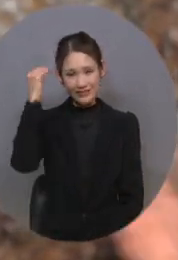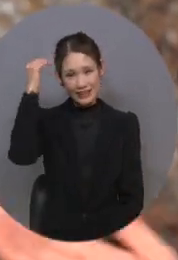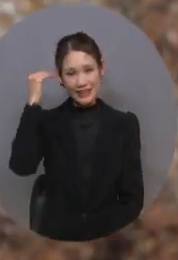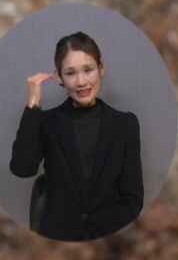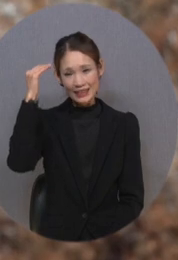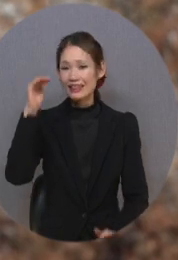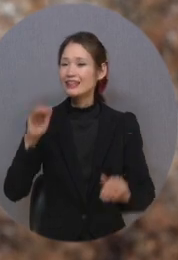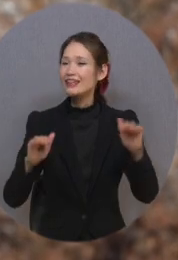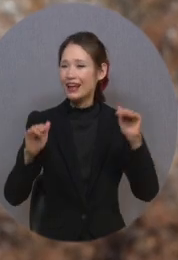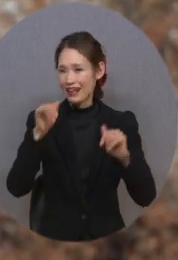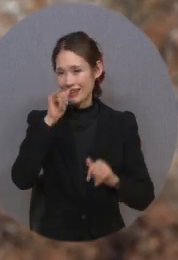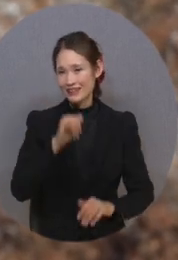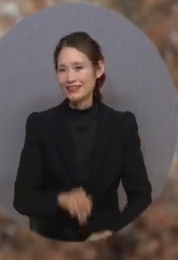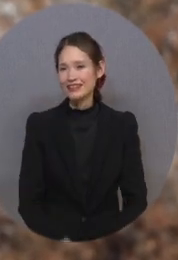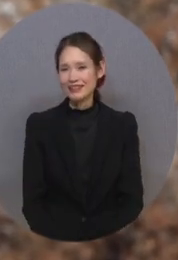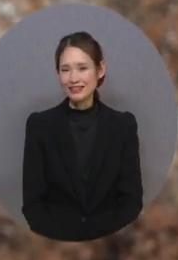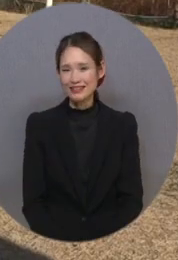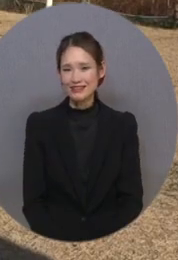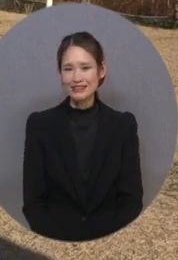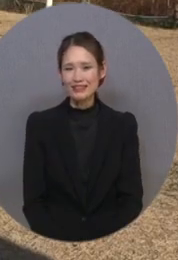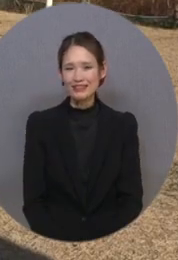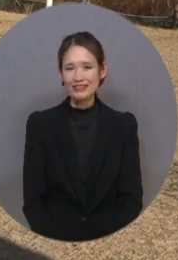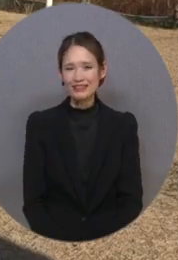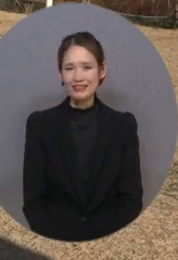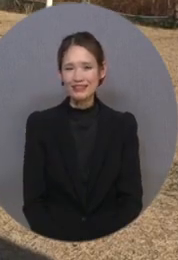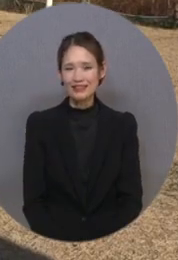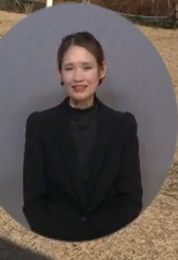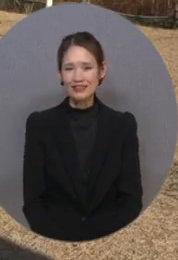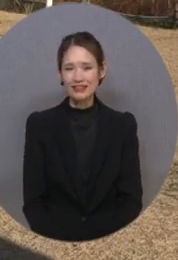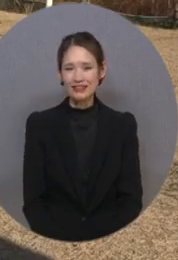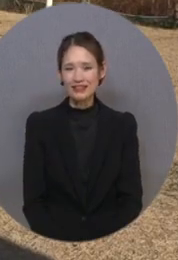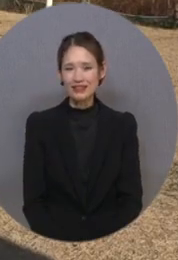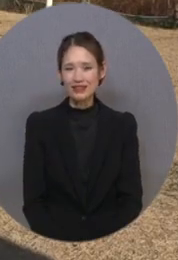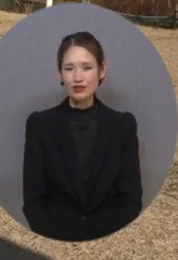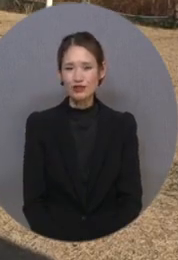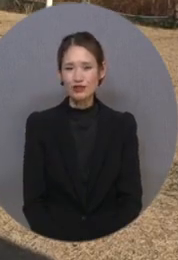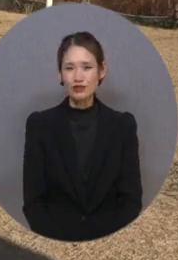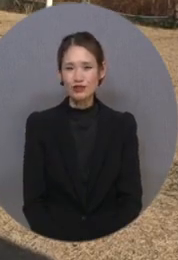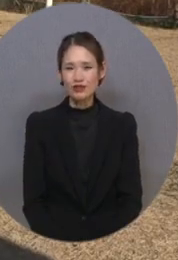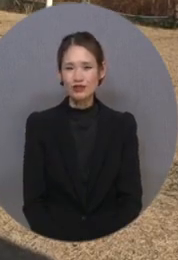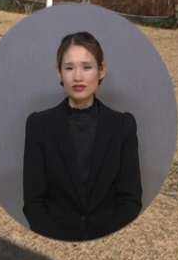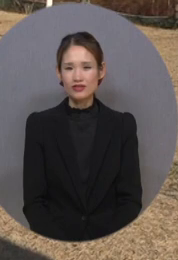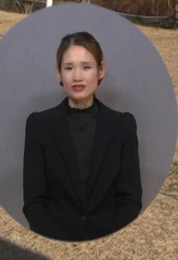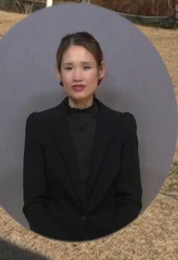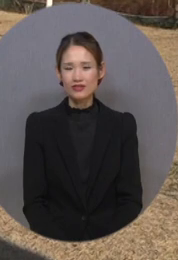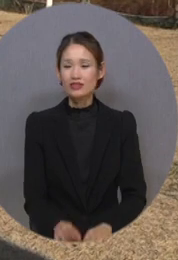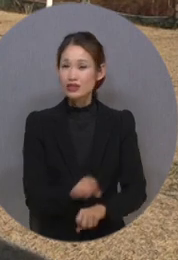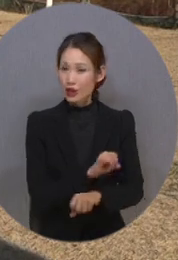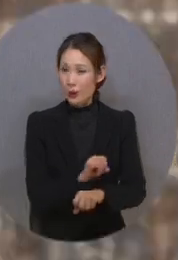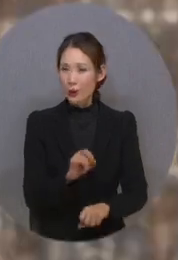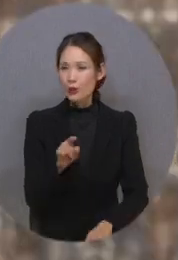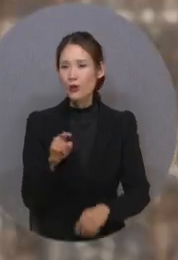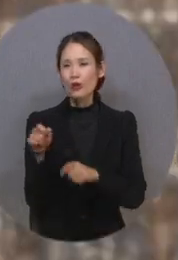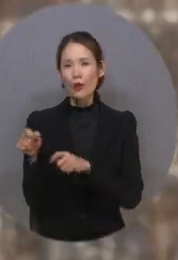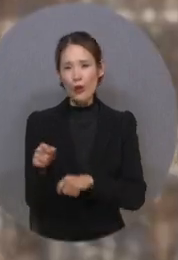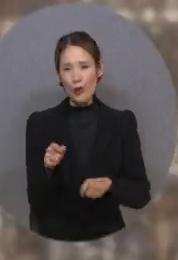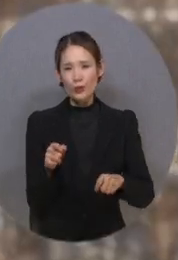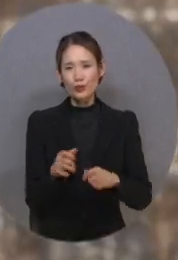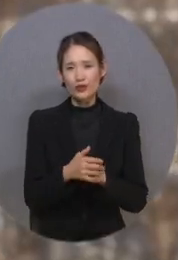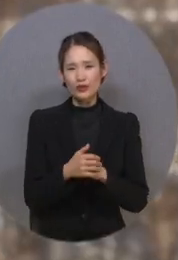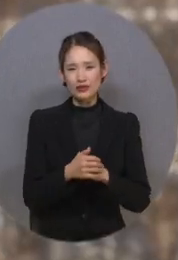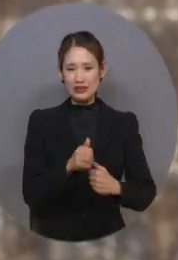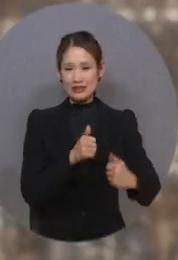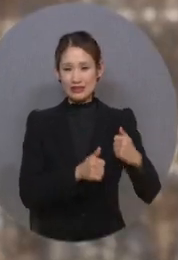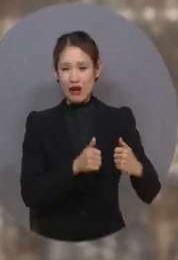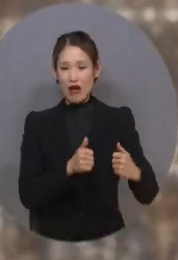예, 예, 예. 키 차이. 없었습니다. 굉장히 특히 파크 골프에서 지금